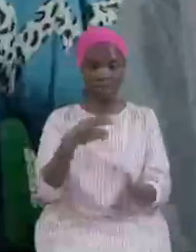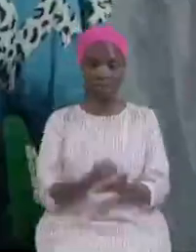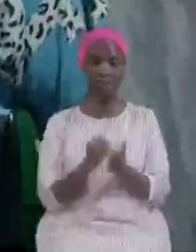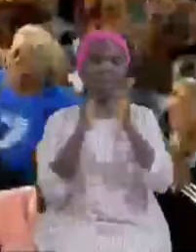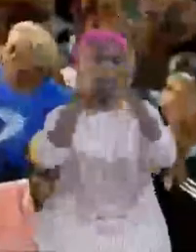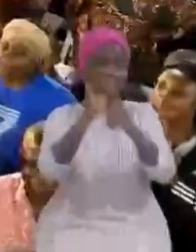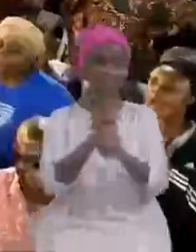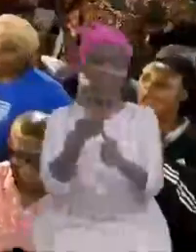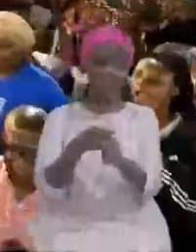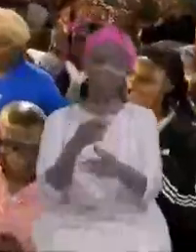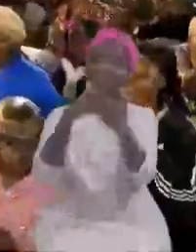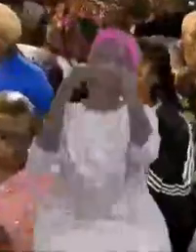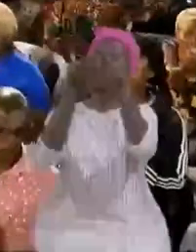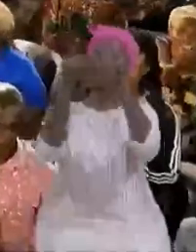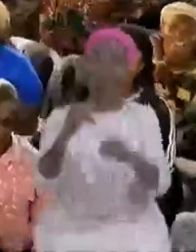Miracle d'en haut,